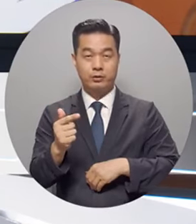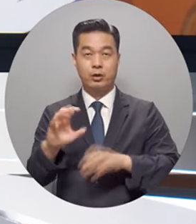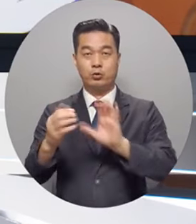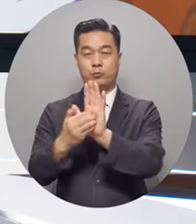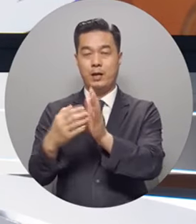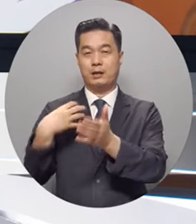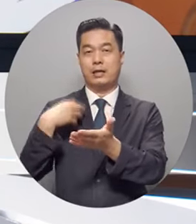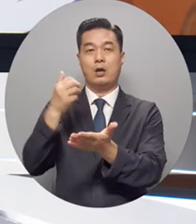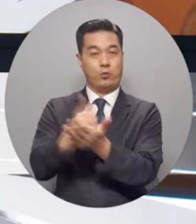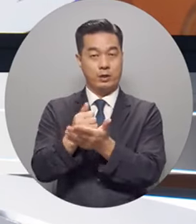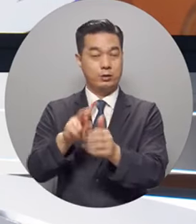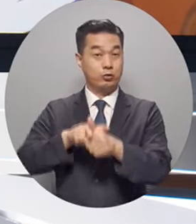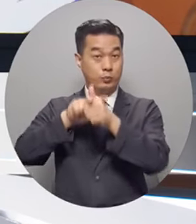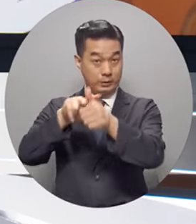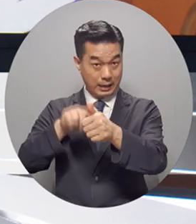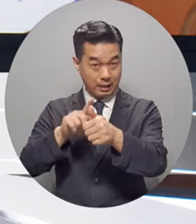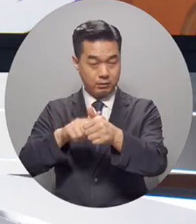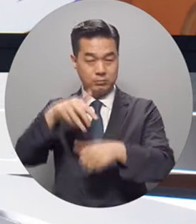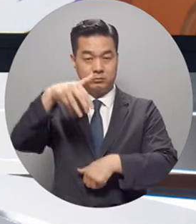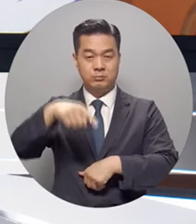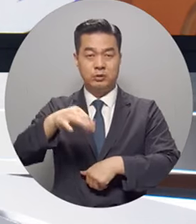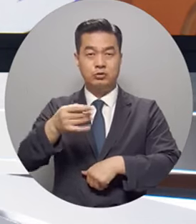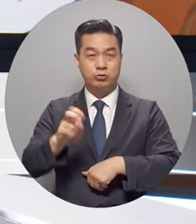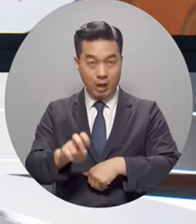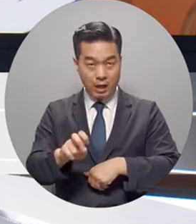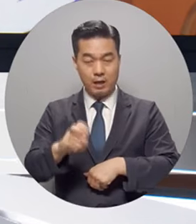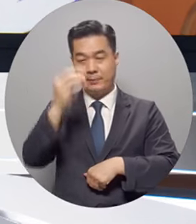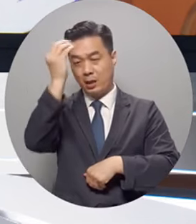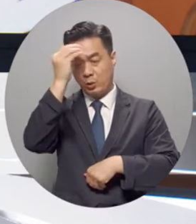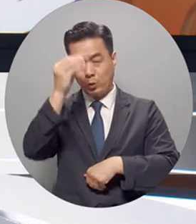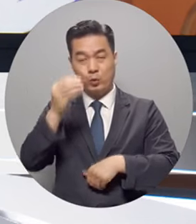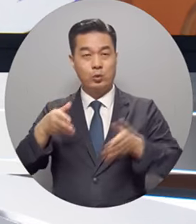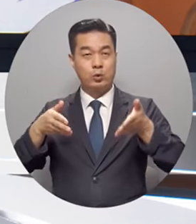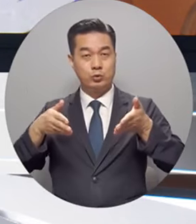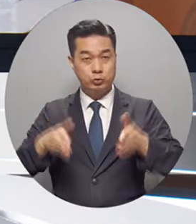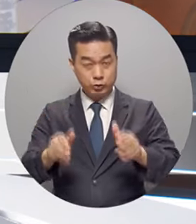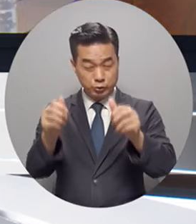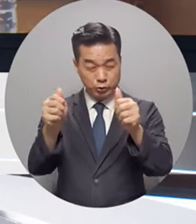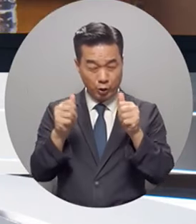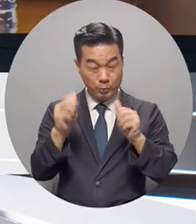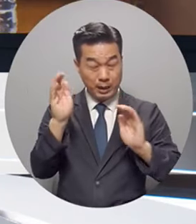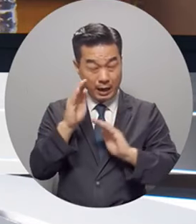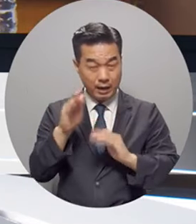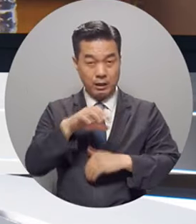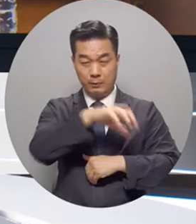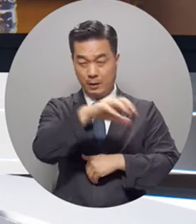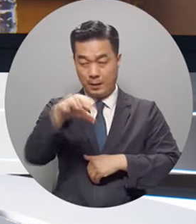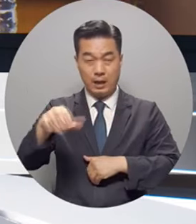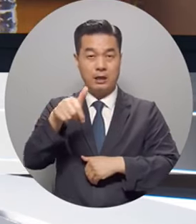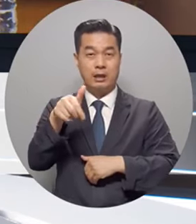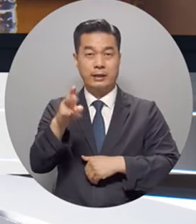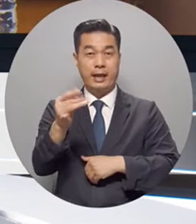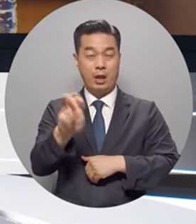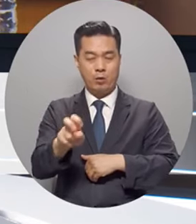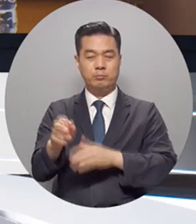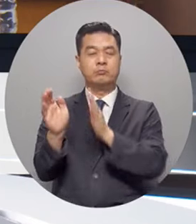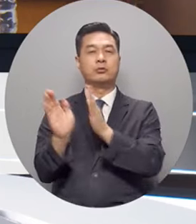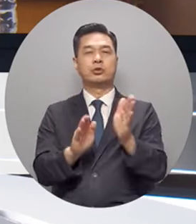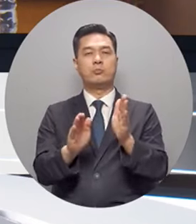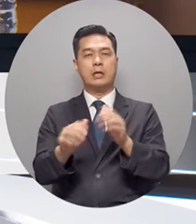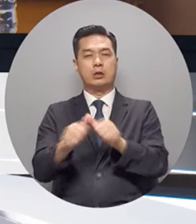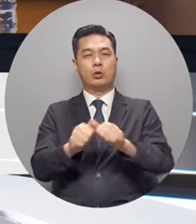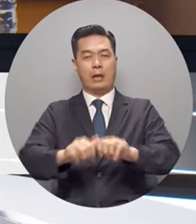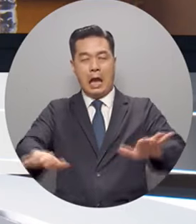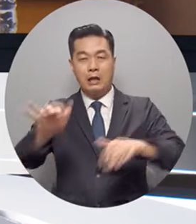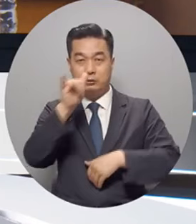열렸습니다. 충암고 출신들이 군내 요직에 배치돼 계엄에 대비하고 있다는 이른바 계엄 준비설이 최대